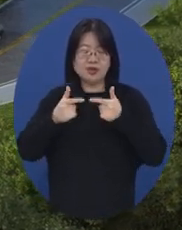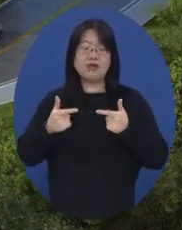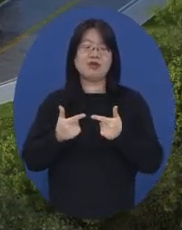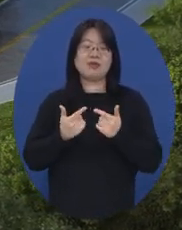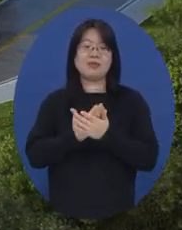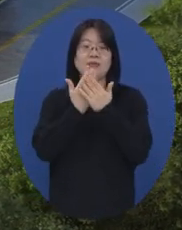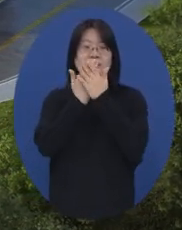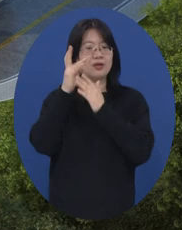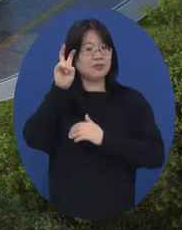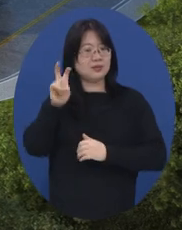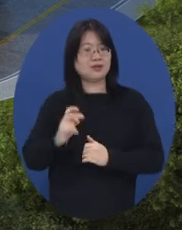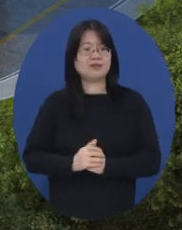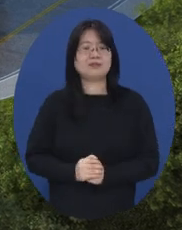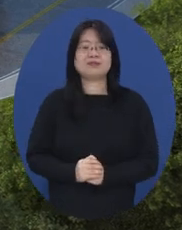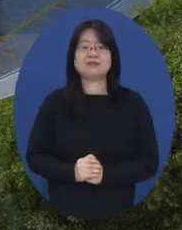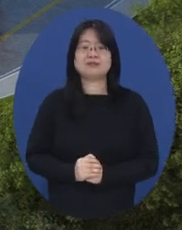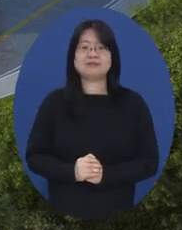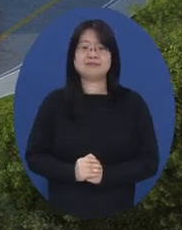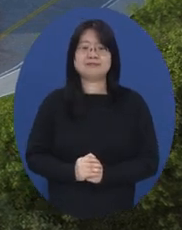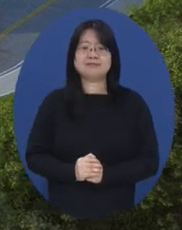개선돼 전망입니다